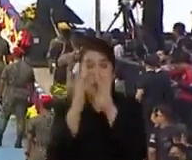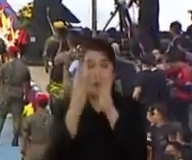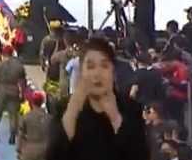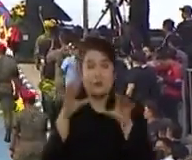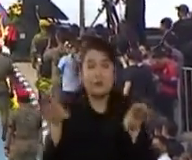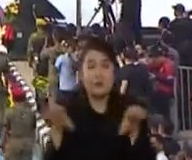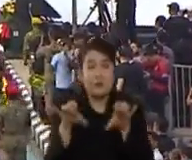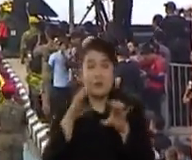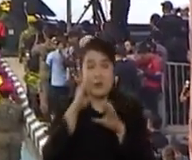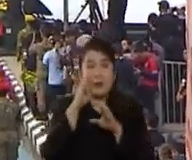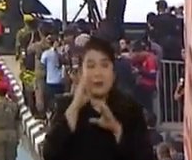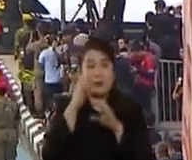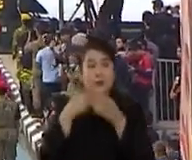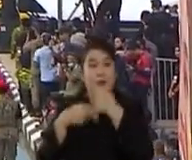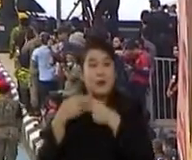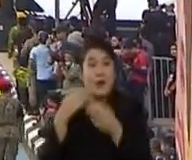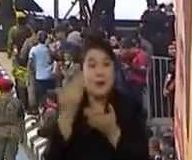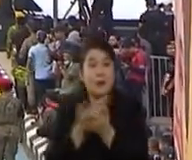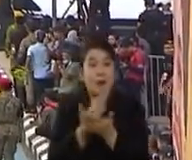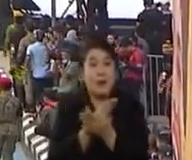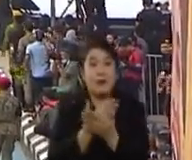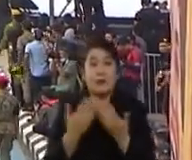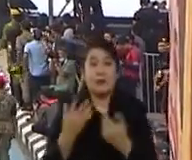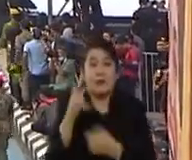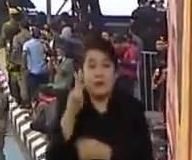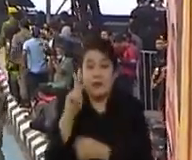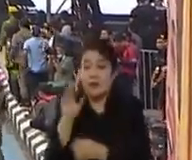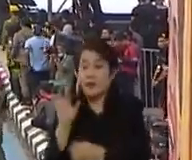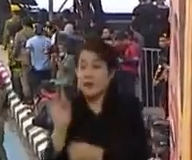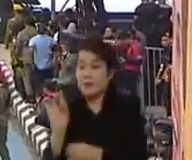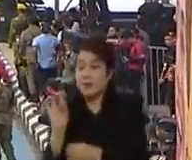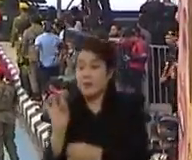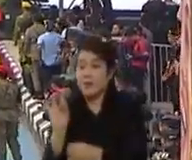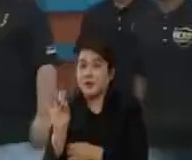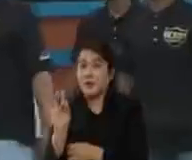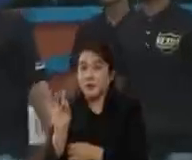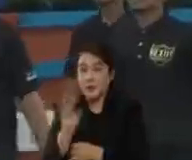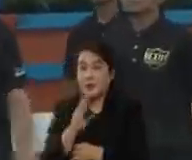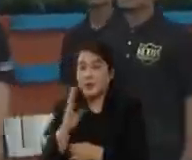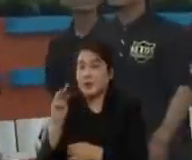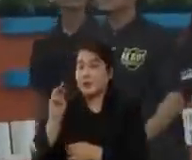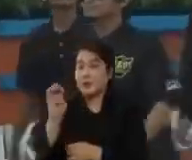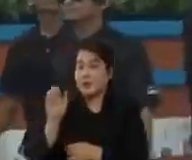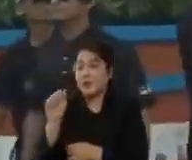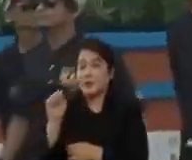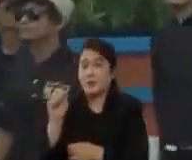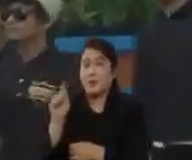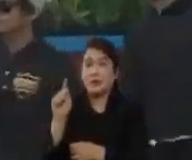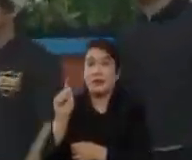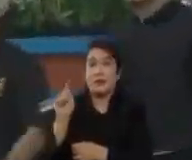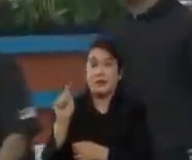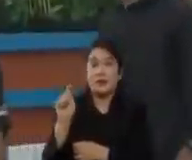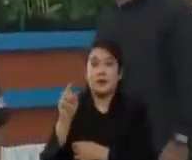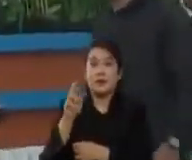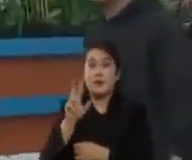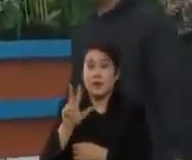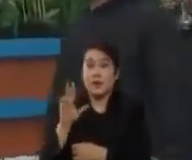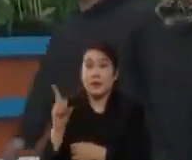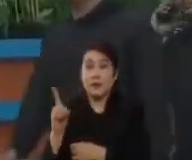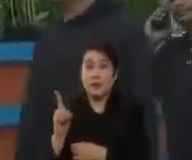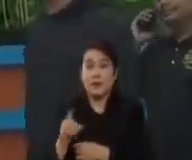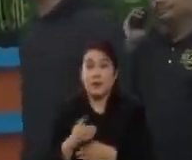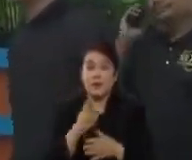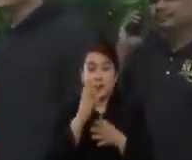baru melalui pelancaran satelit K8 dikenali Miasat 3D pada 22 Jun